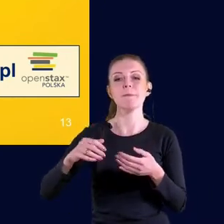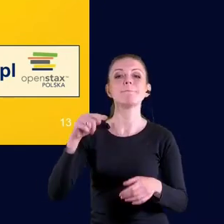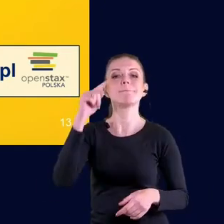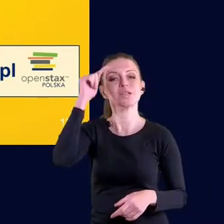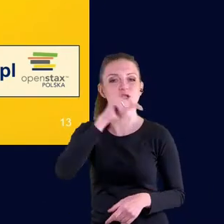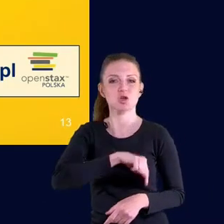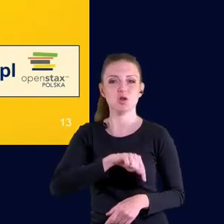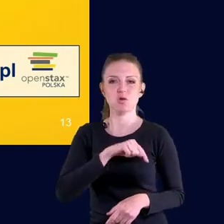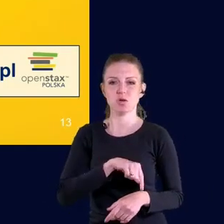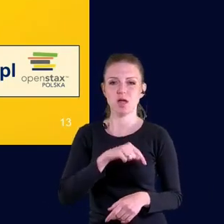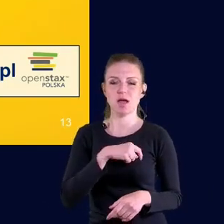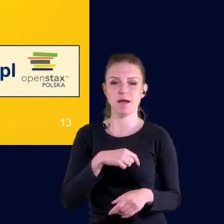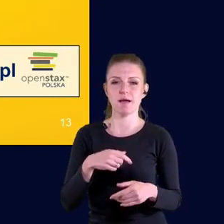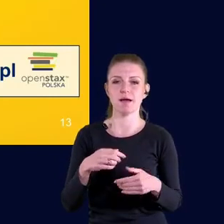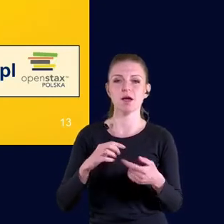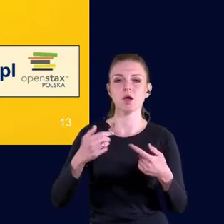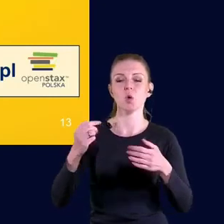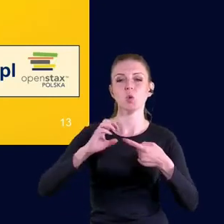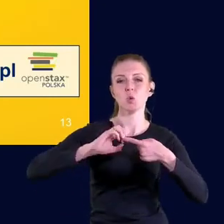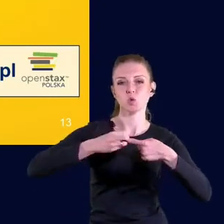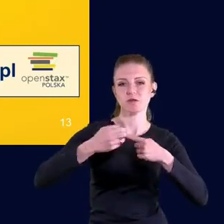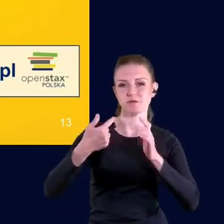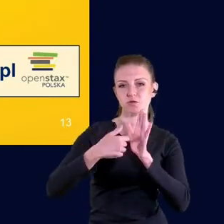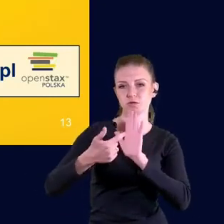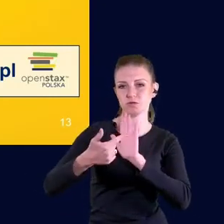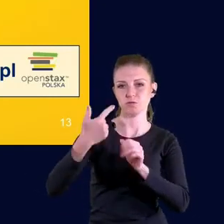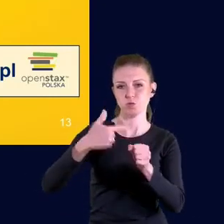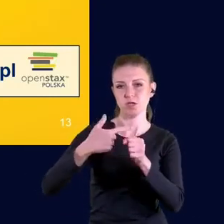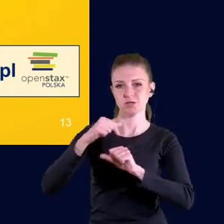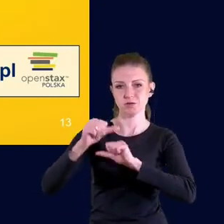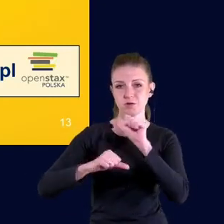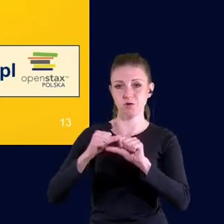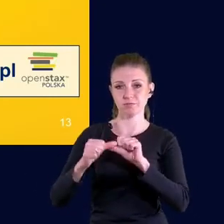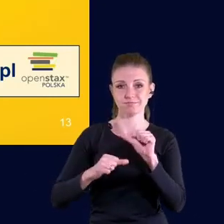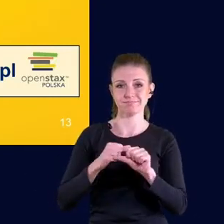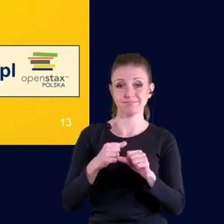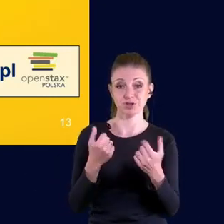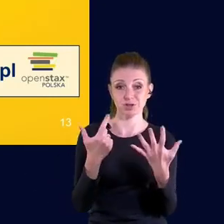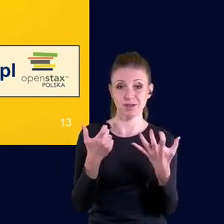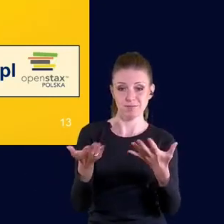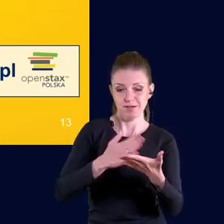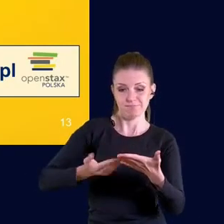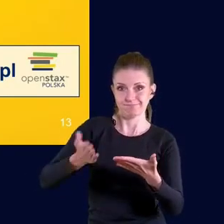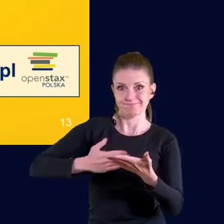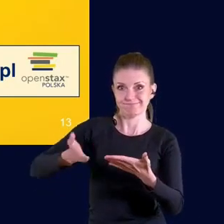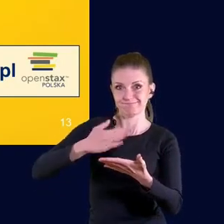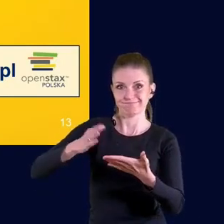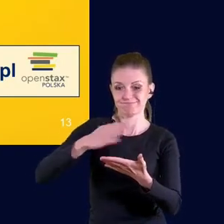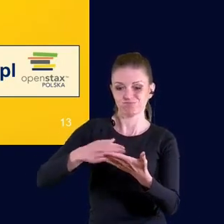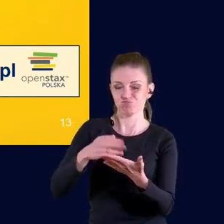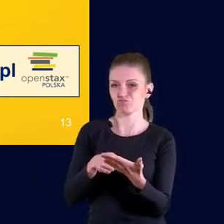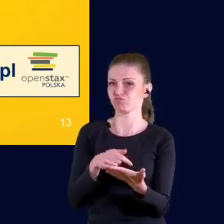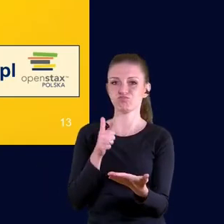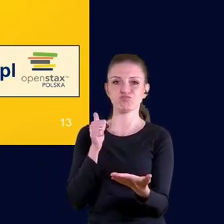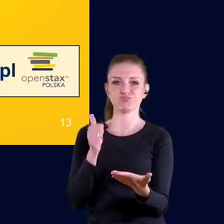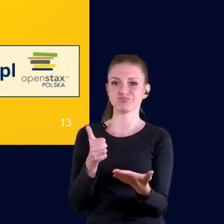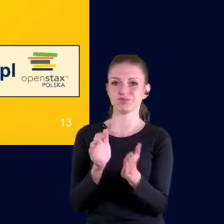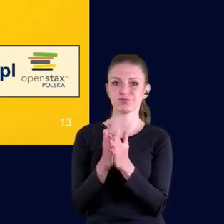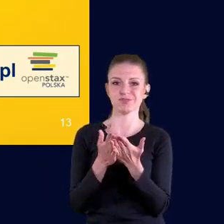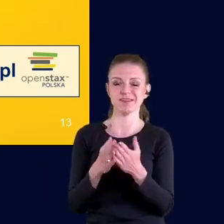koniec grudnia 2020 roku 700 stronicową porządną publikację która